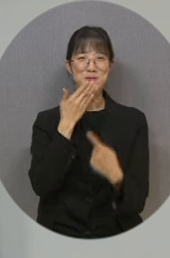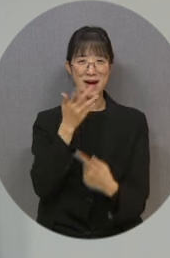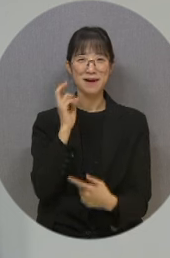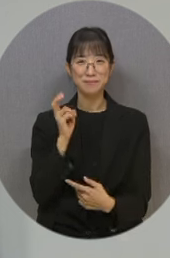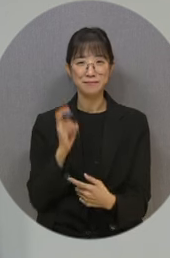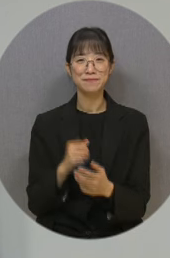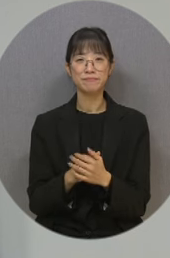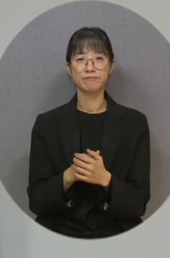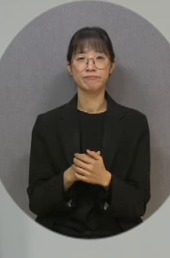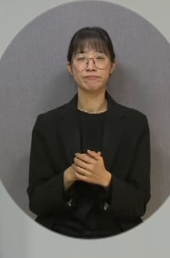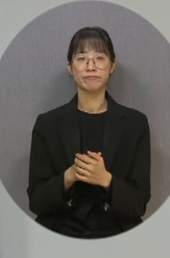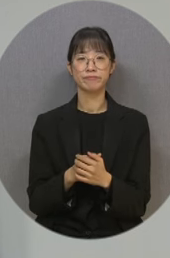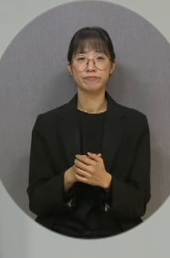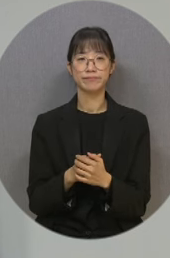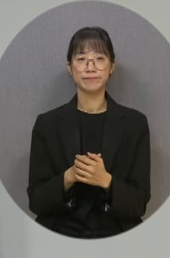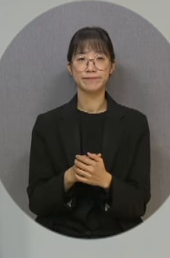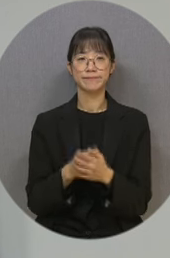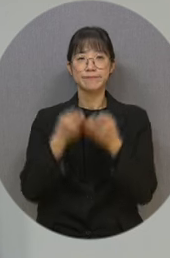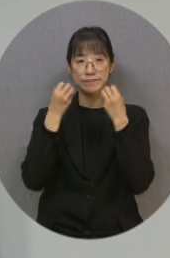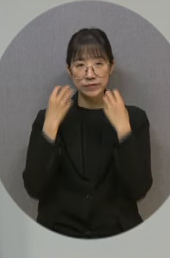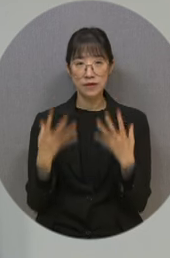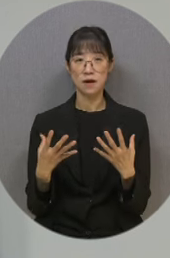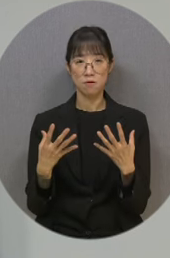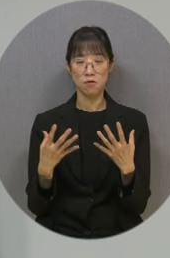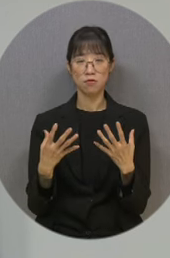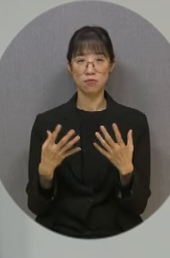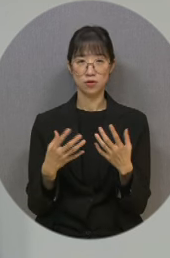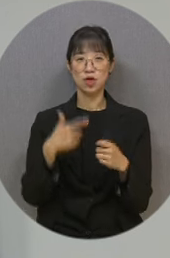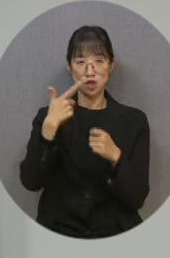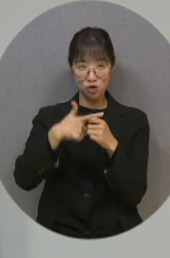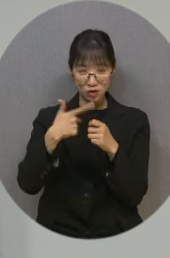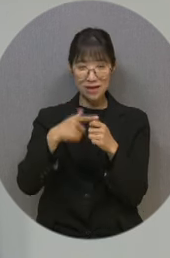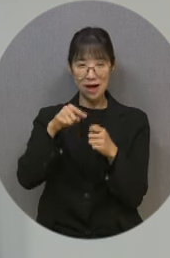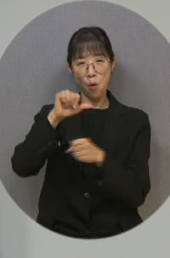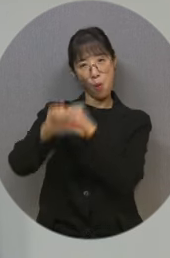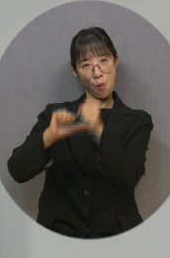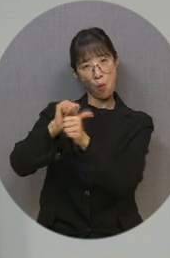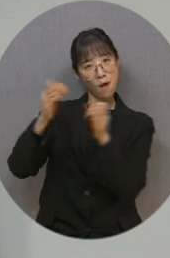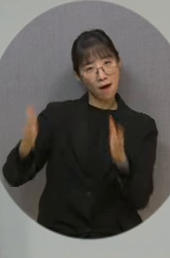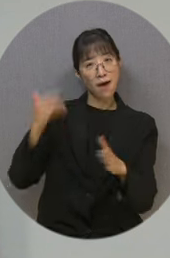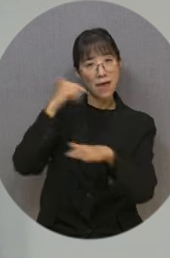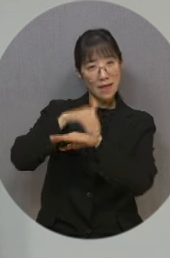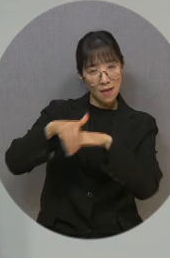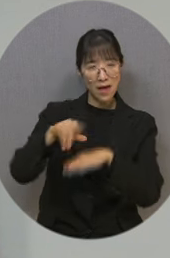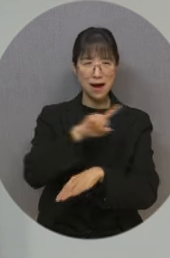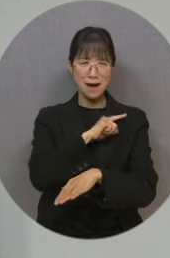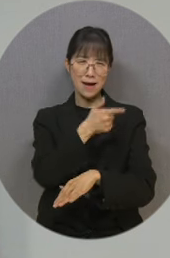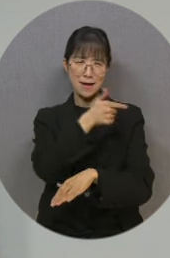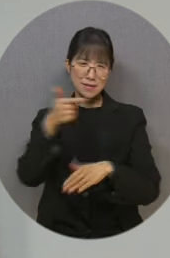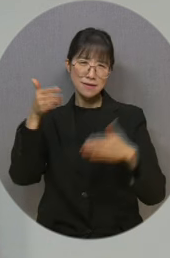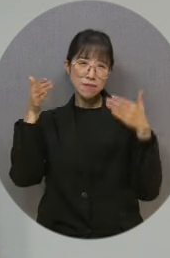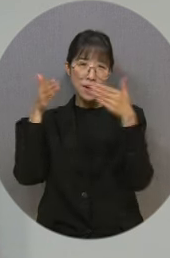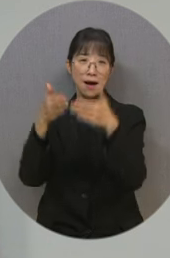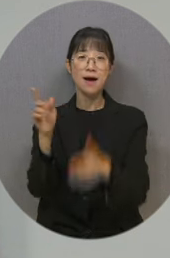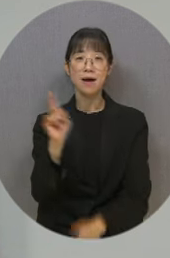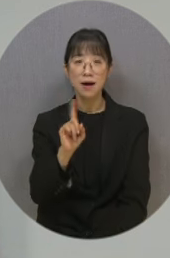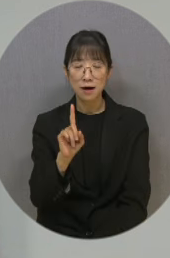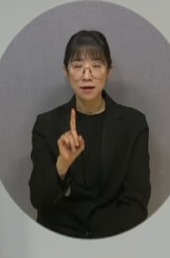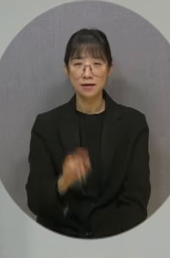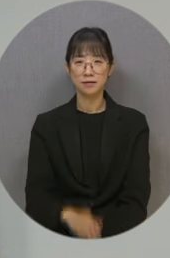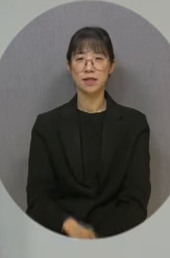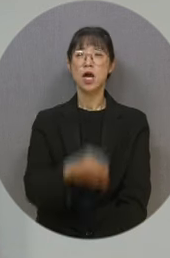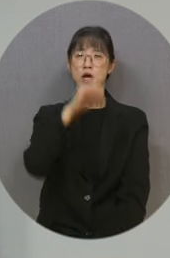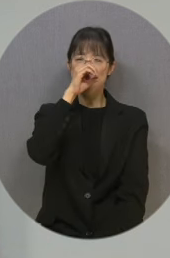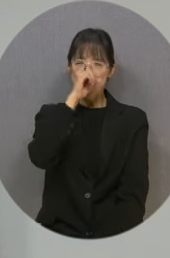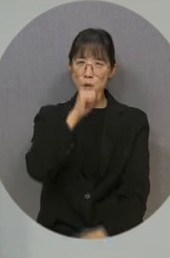것 같습니다이 새로운 그 육차 5개년 계획에 가장 큰 방향은 뭐냐면은